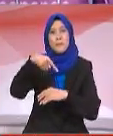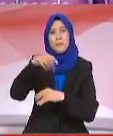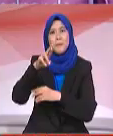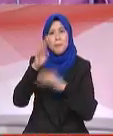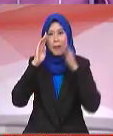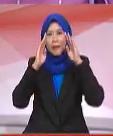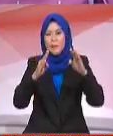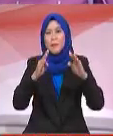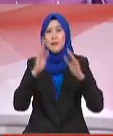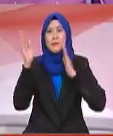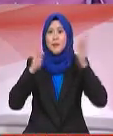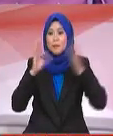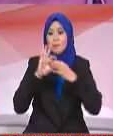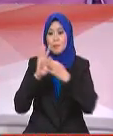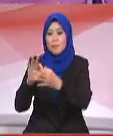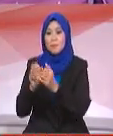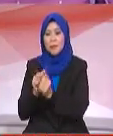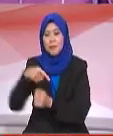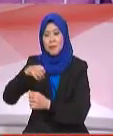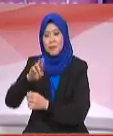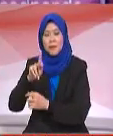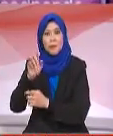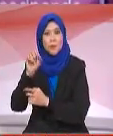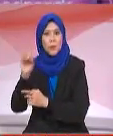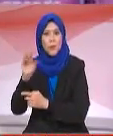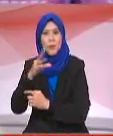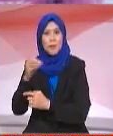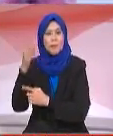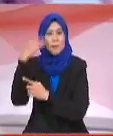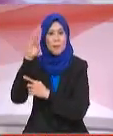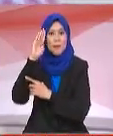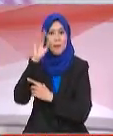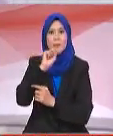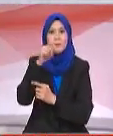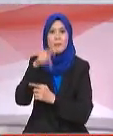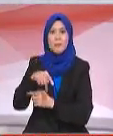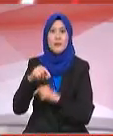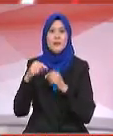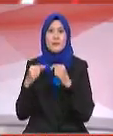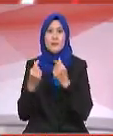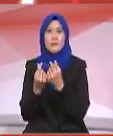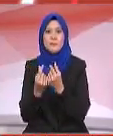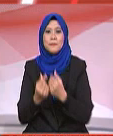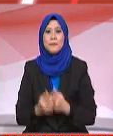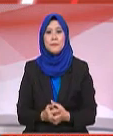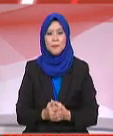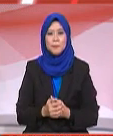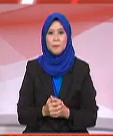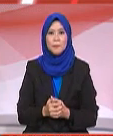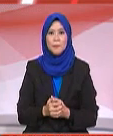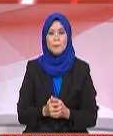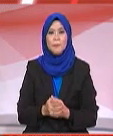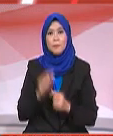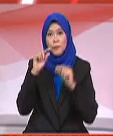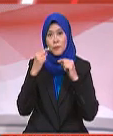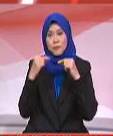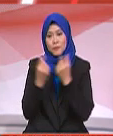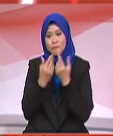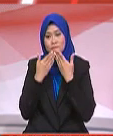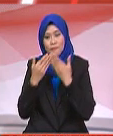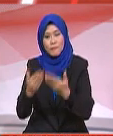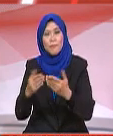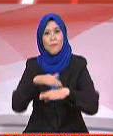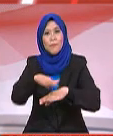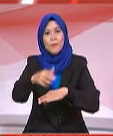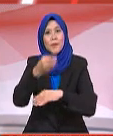Malaysia dengan kerjasama Perkeso, Persatuan Joggers Perlis dan SP Barakah Group. Sebagai menghargai kumpulan penghantar